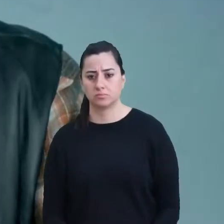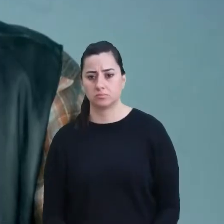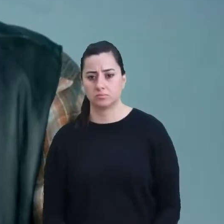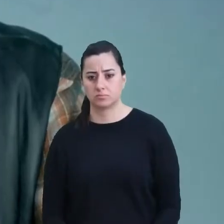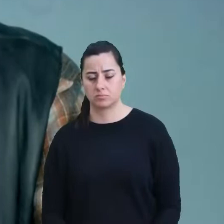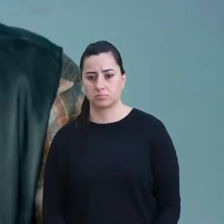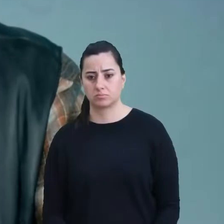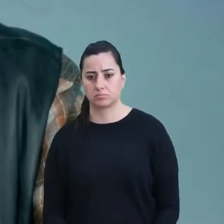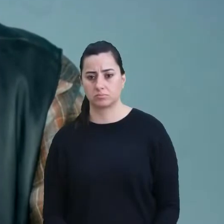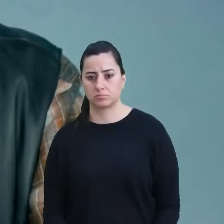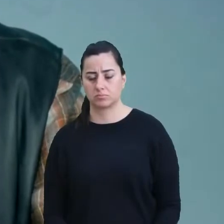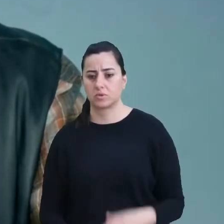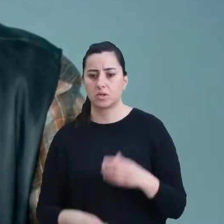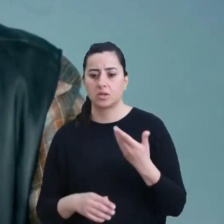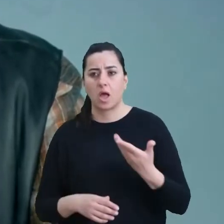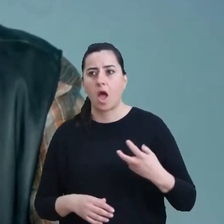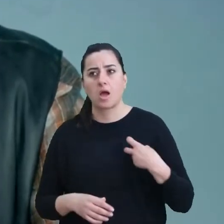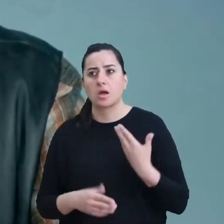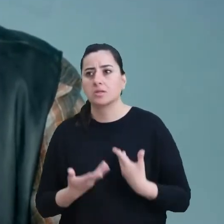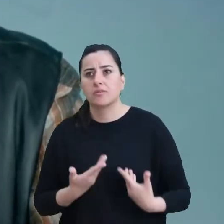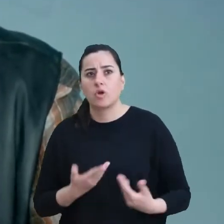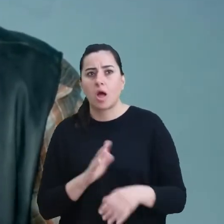ana. Sağ solu belli mi oğlum?